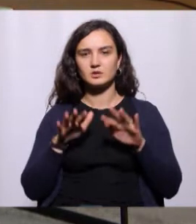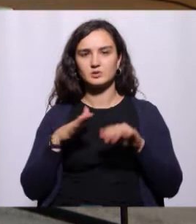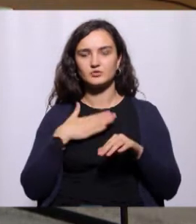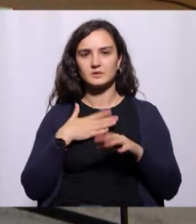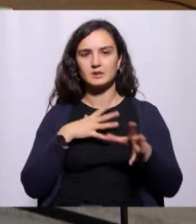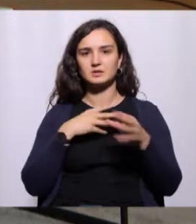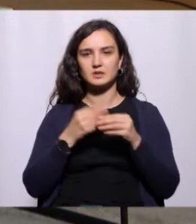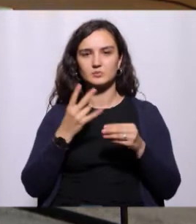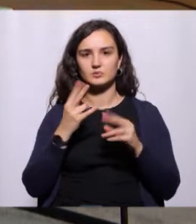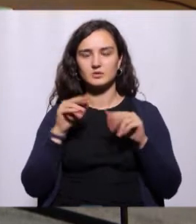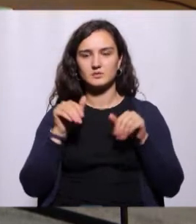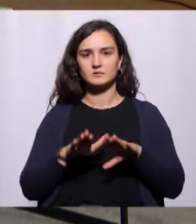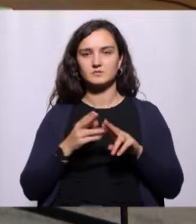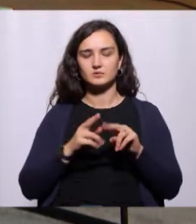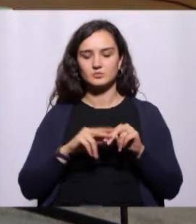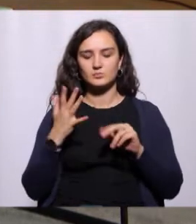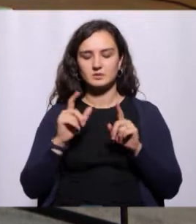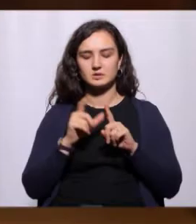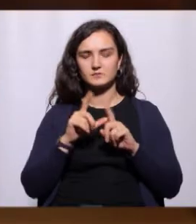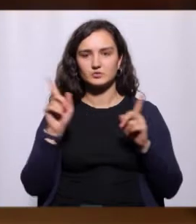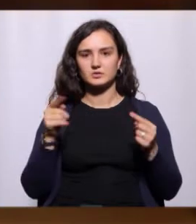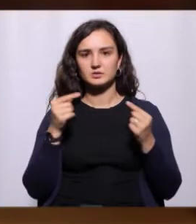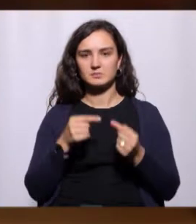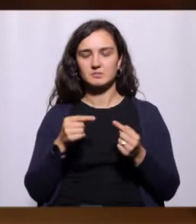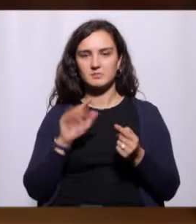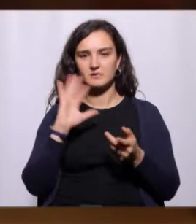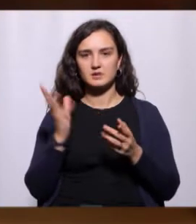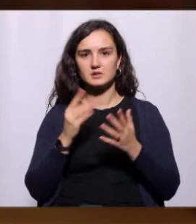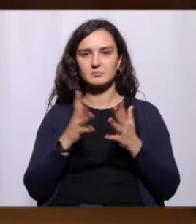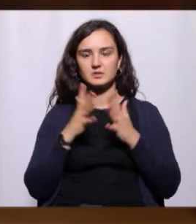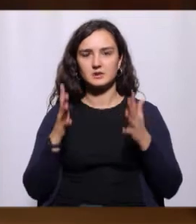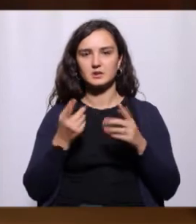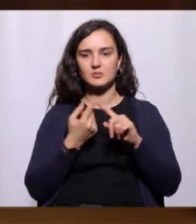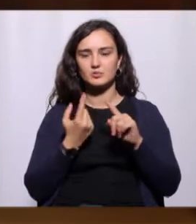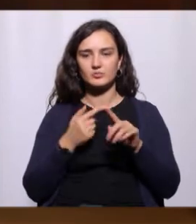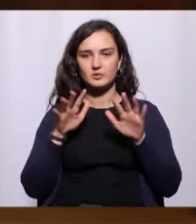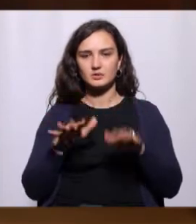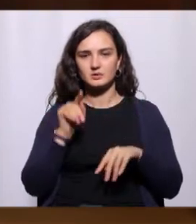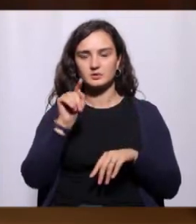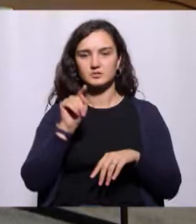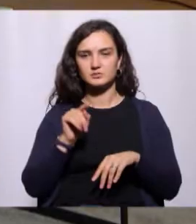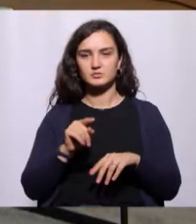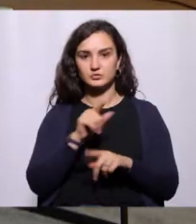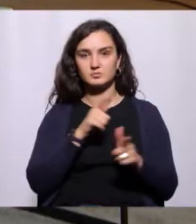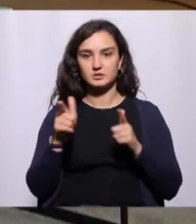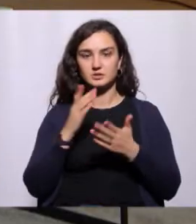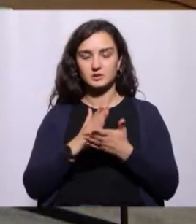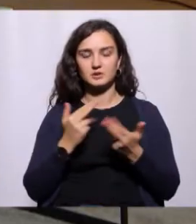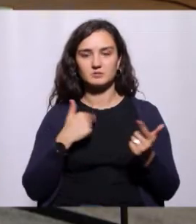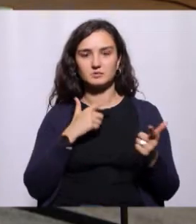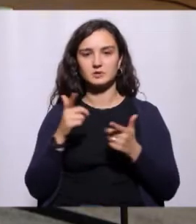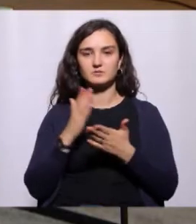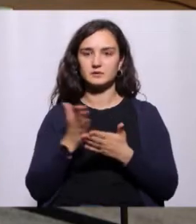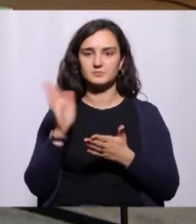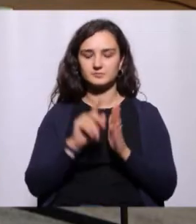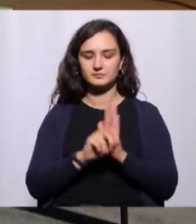ჩვენ ერთად უნდა გადავწყვიტოთ, რომელი სიტყვა შეესაბამება ყველაზე მეტად გამოტოვებულ ადგილს. Are you ready? I am. Let's